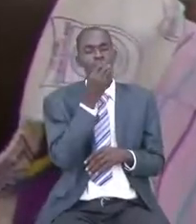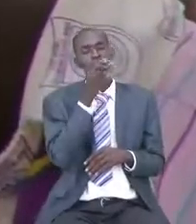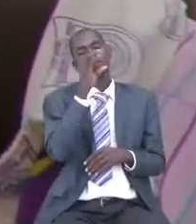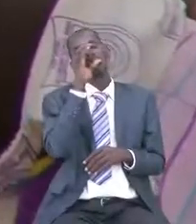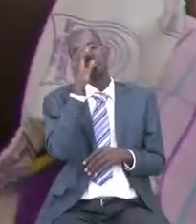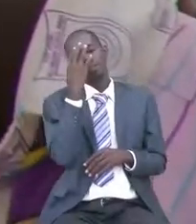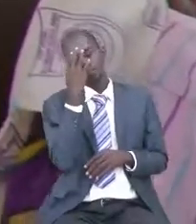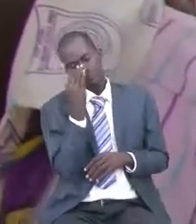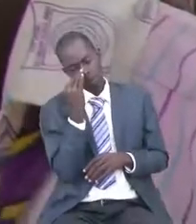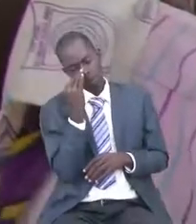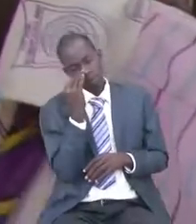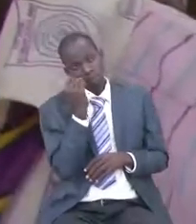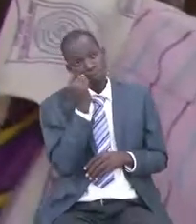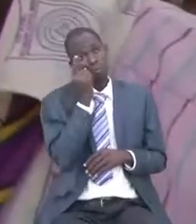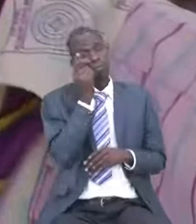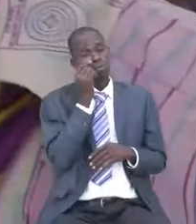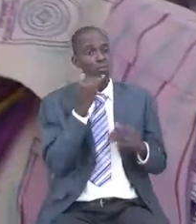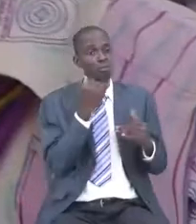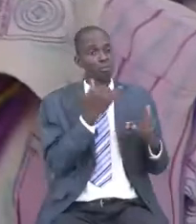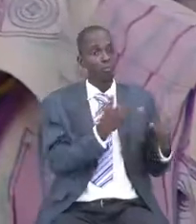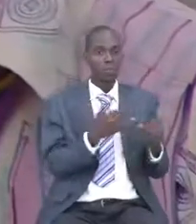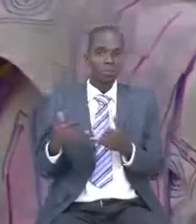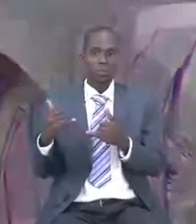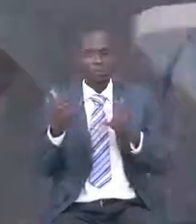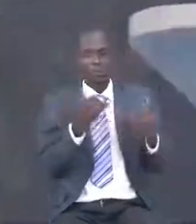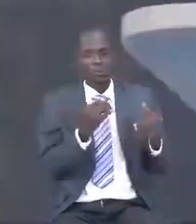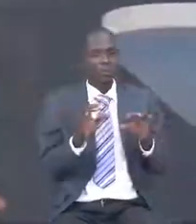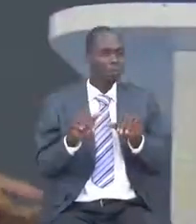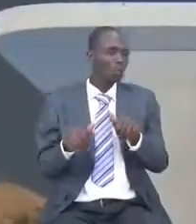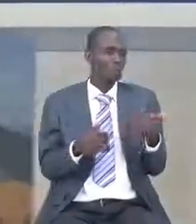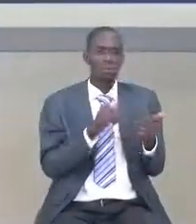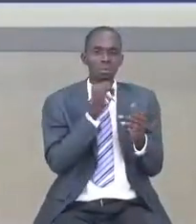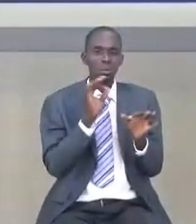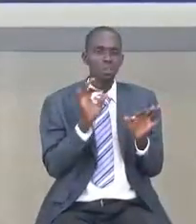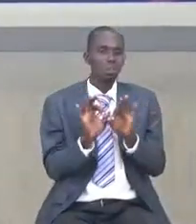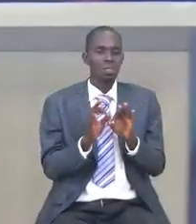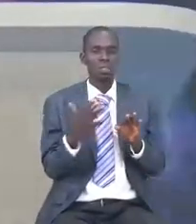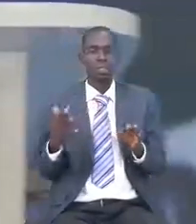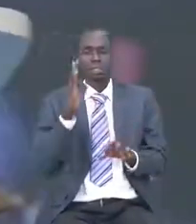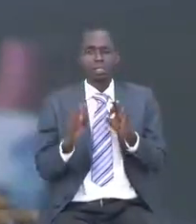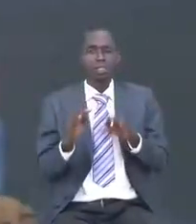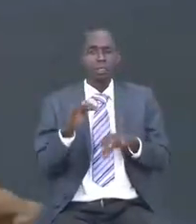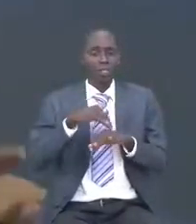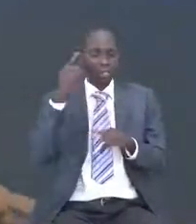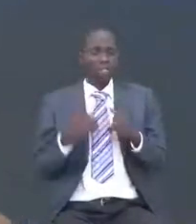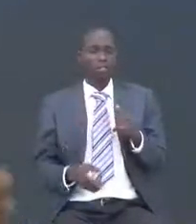te réveiller, jouer, faire autre chose. Et quand tu te poseras la question,